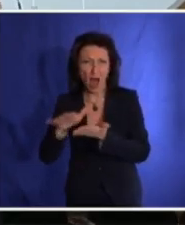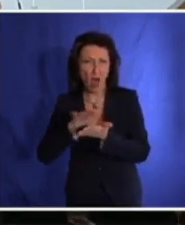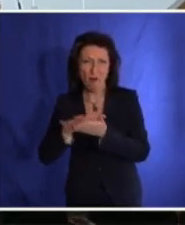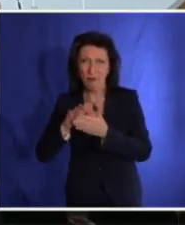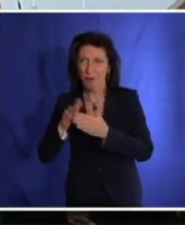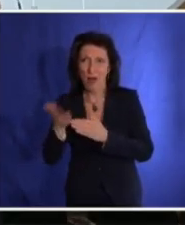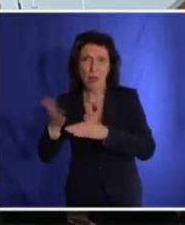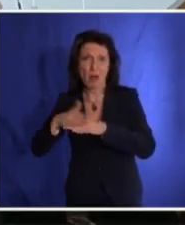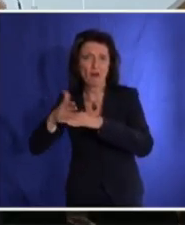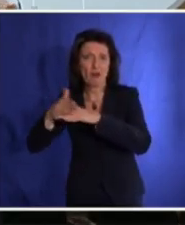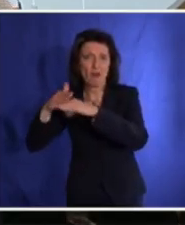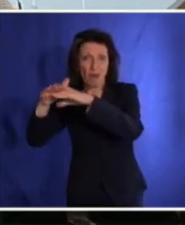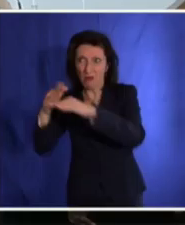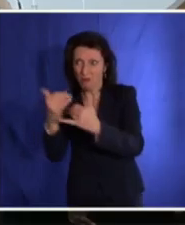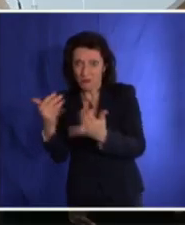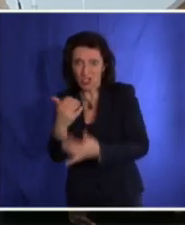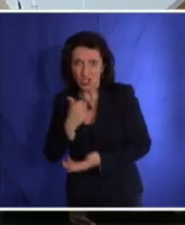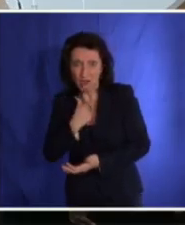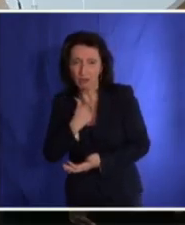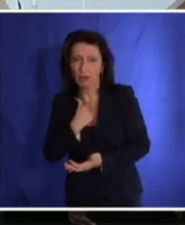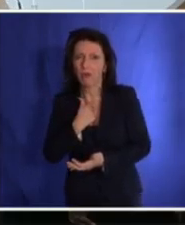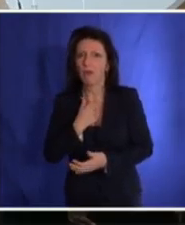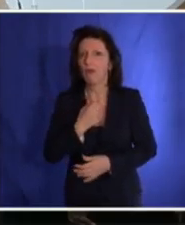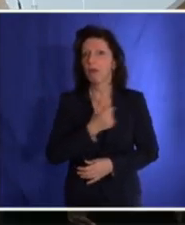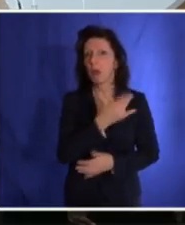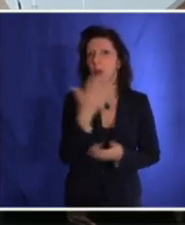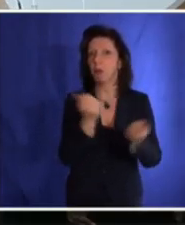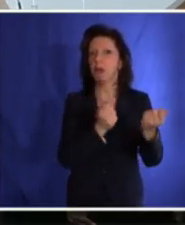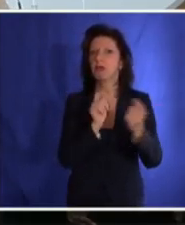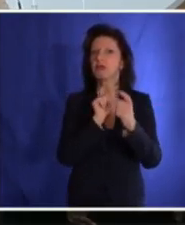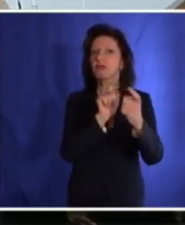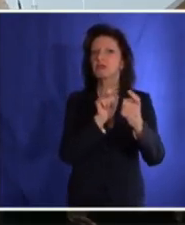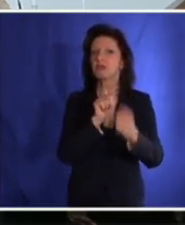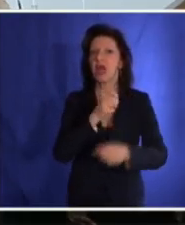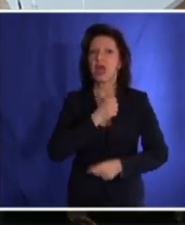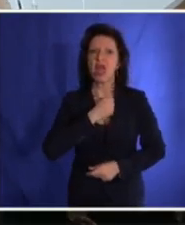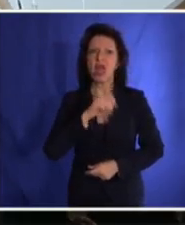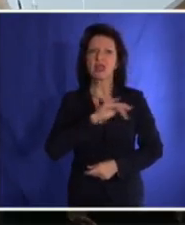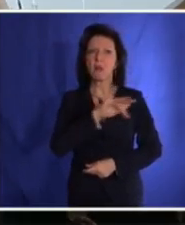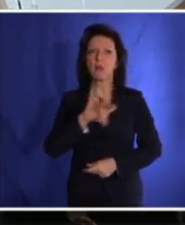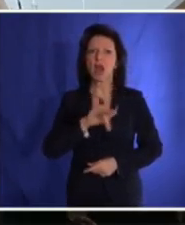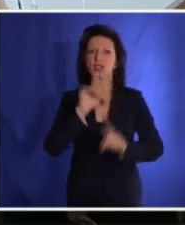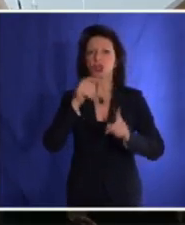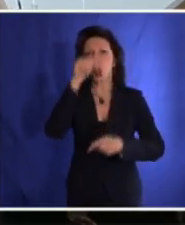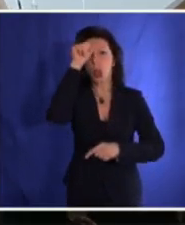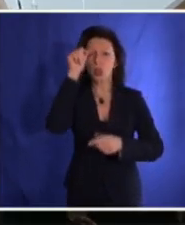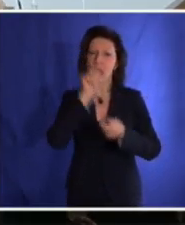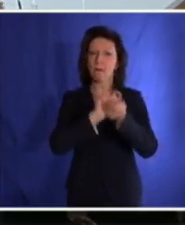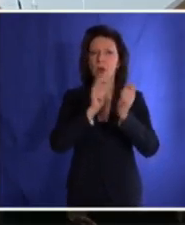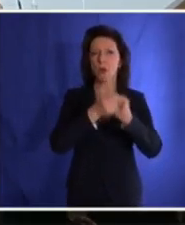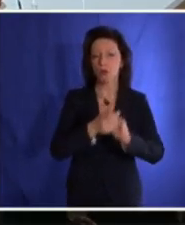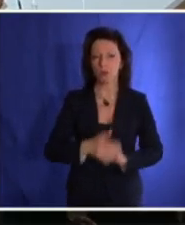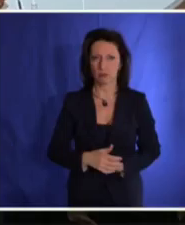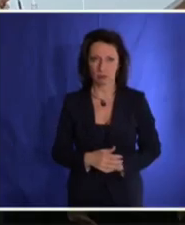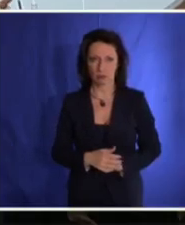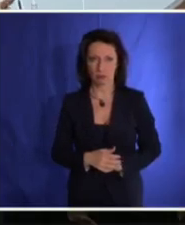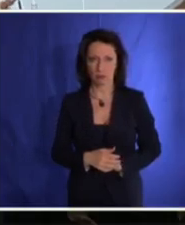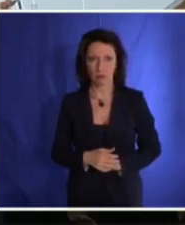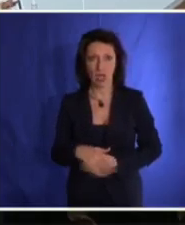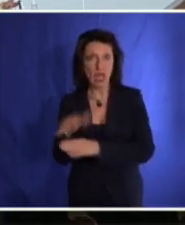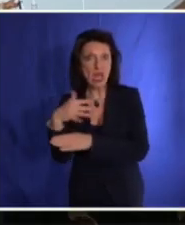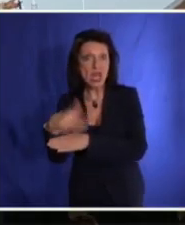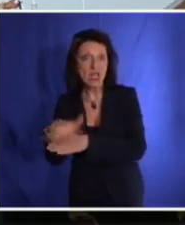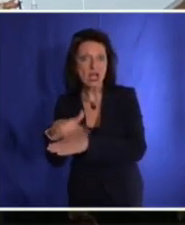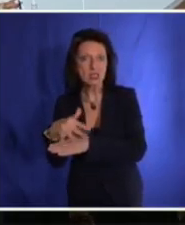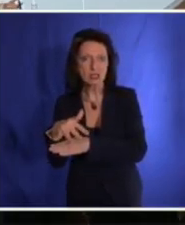und manche Politiker diskutieren darüber, ob der Heldenplatz umbenannt werden soll. Die Gastwirte kämpfen